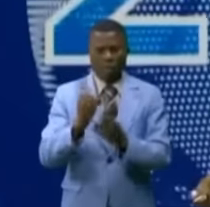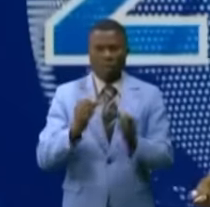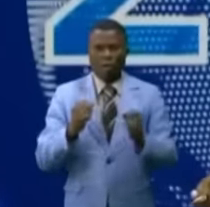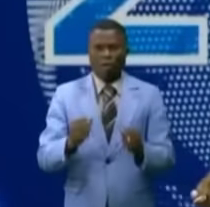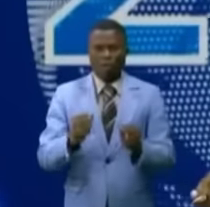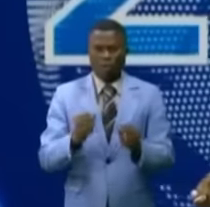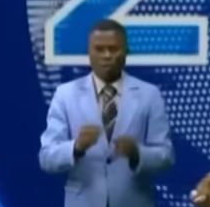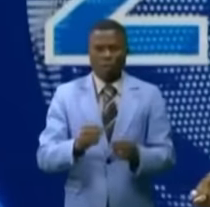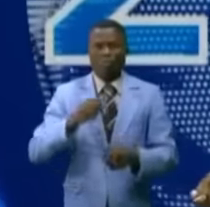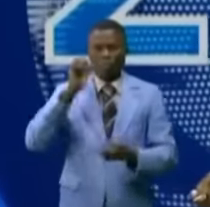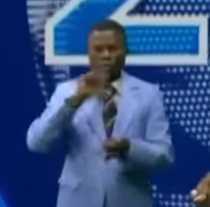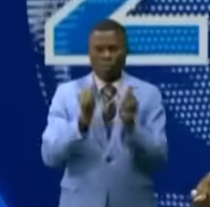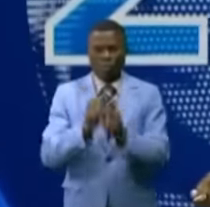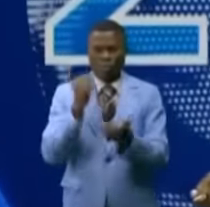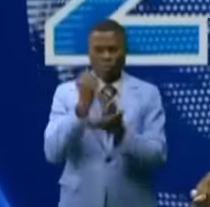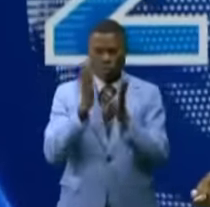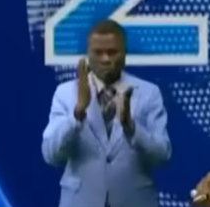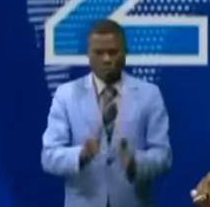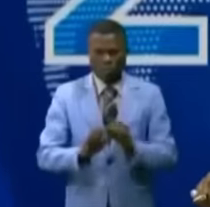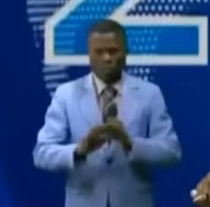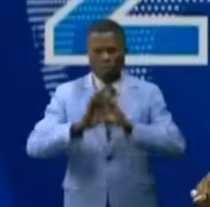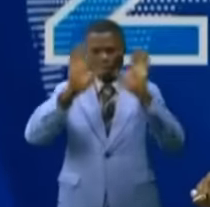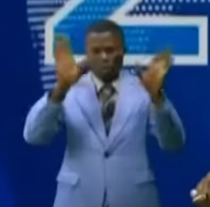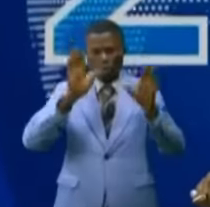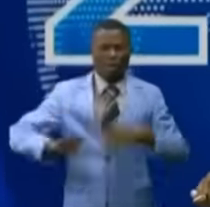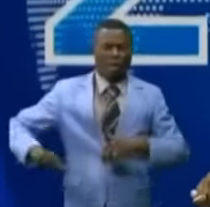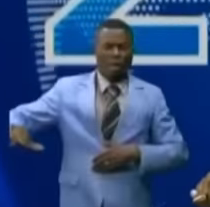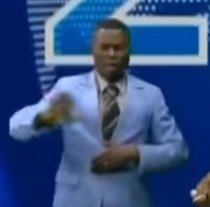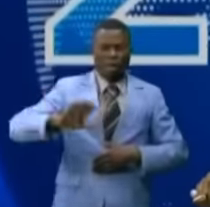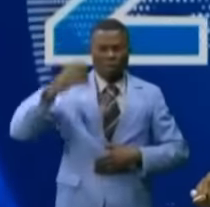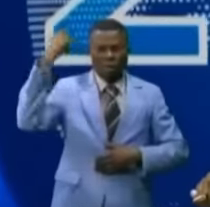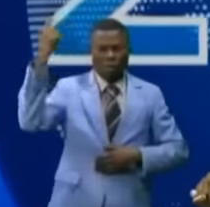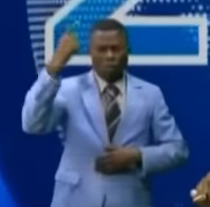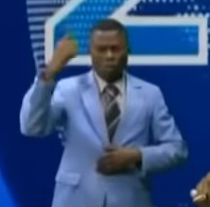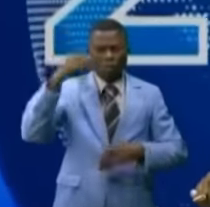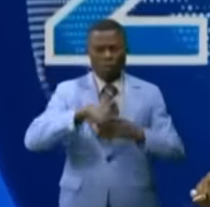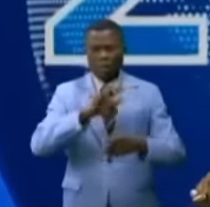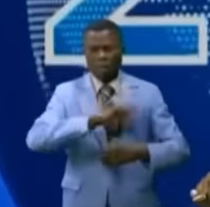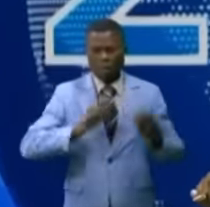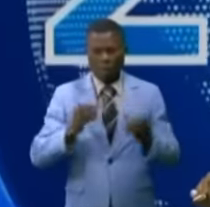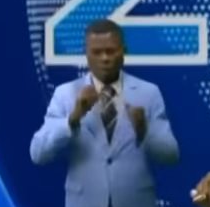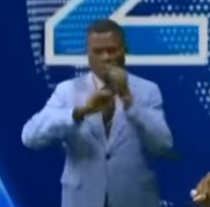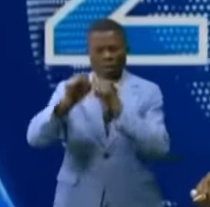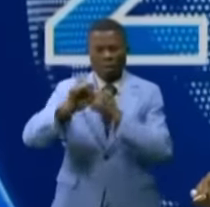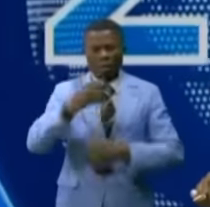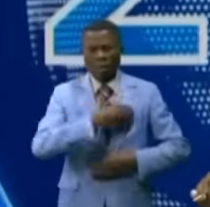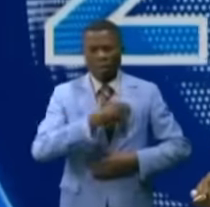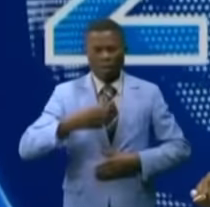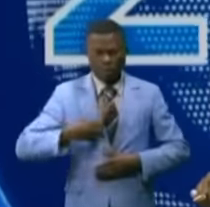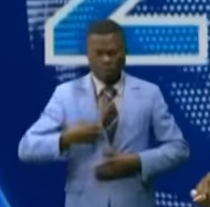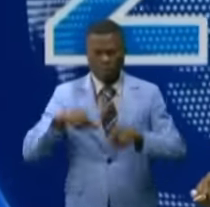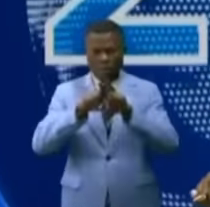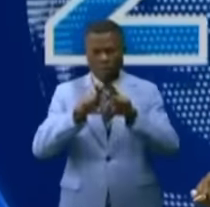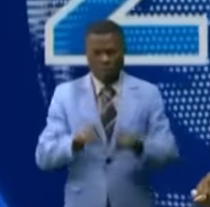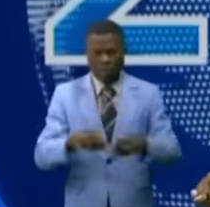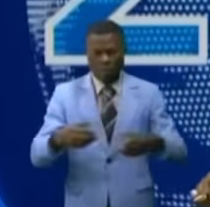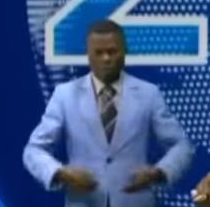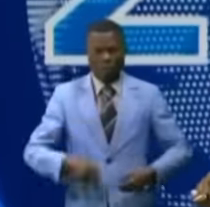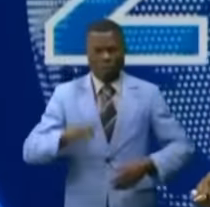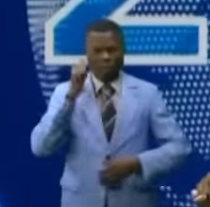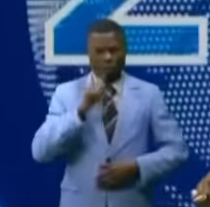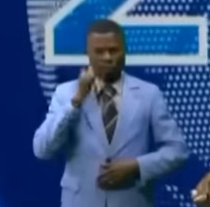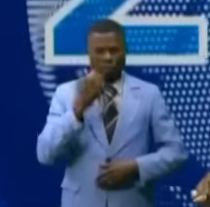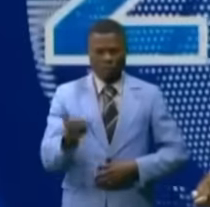durable, la diplomatie et rayonnement international de la République démocratique du Congo, la promotion de la femme et de la jeune